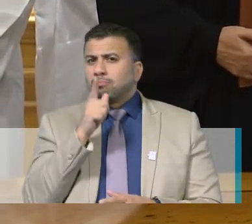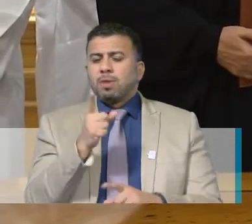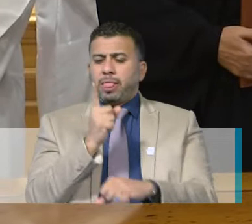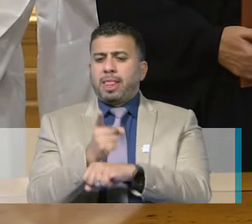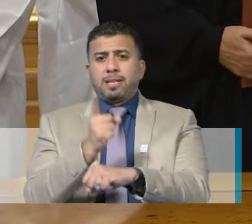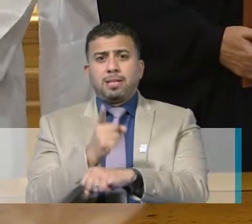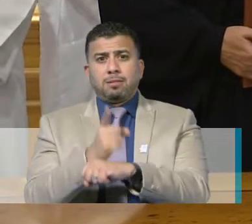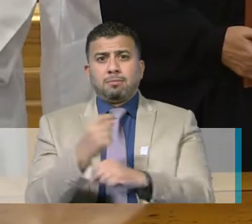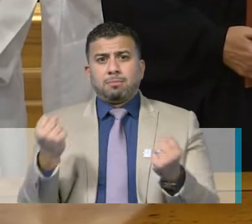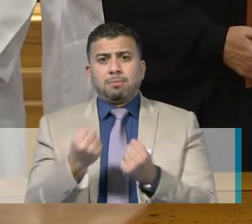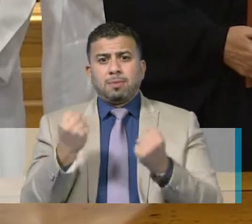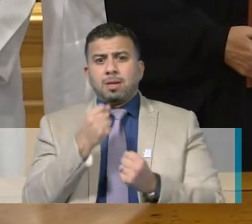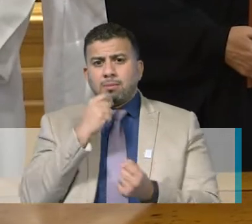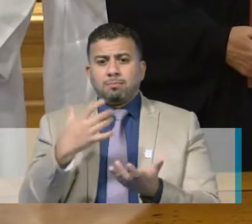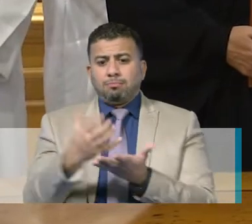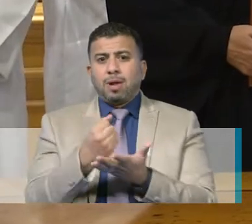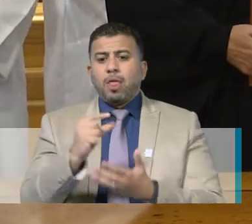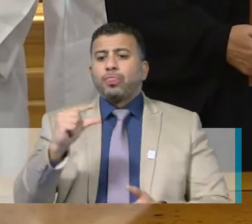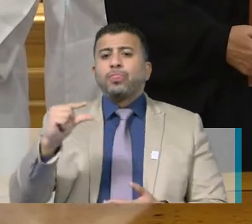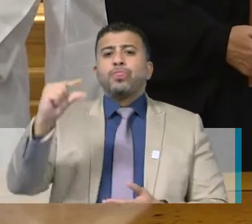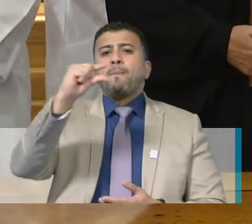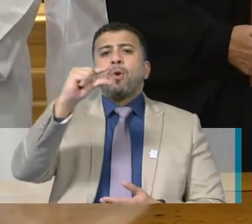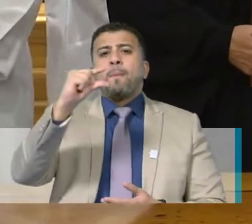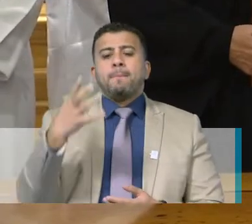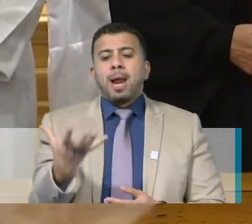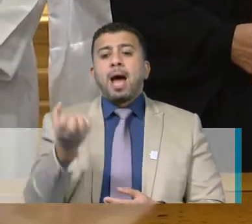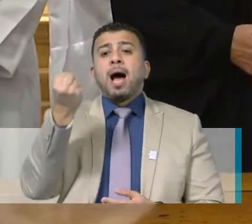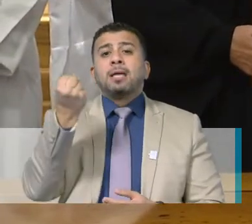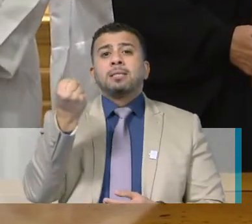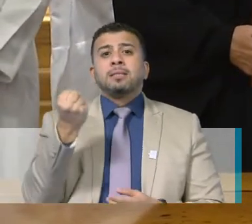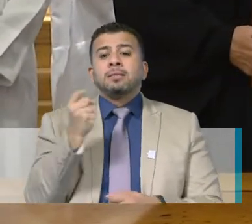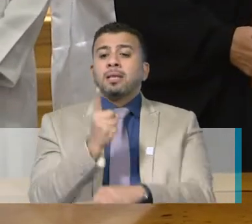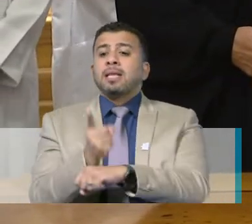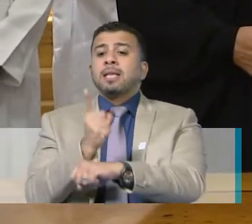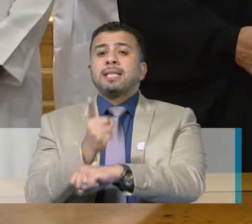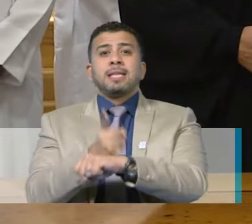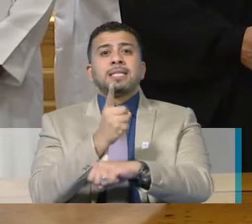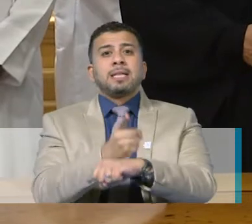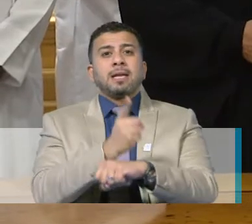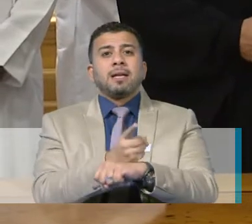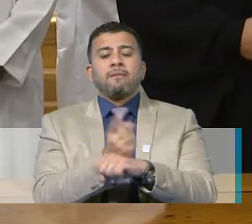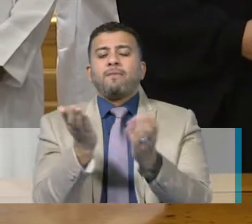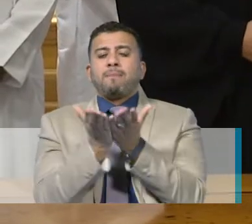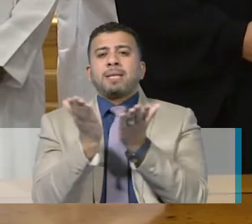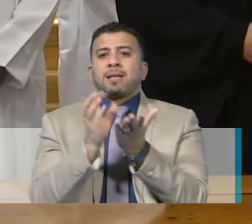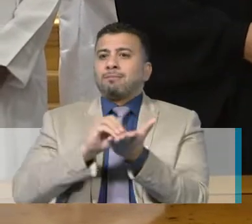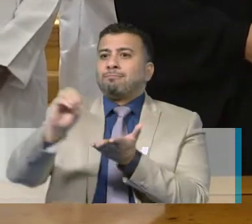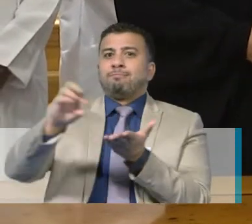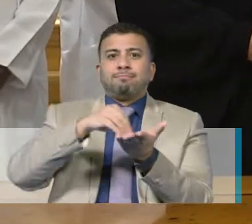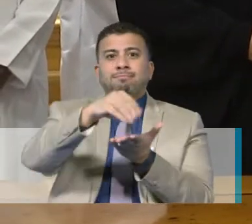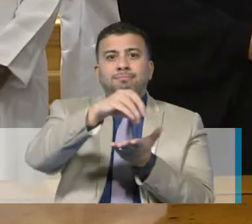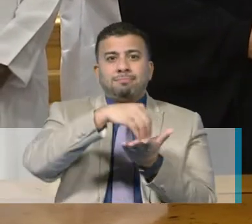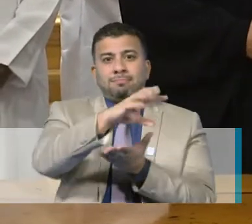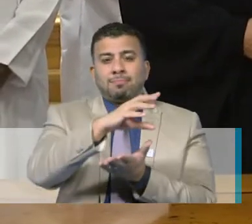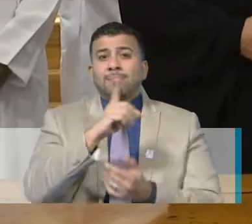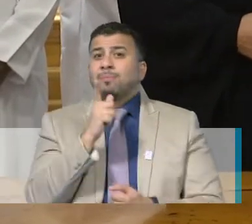تدريسهم لنيل الدبلوم الخاص بالتدريس في هذه المدارس. بالإضافة إلى